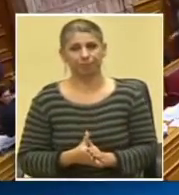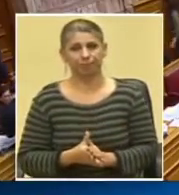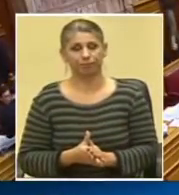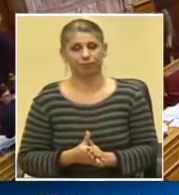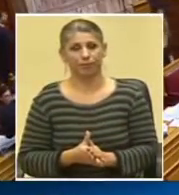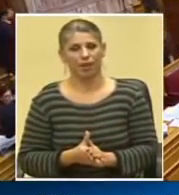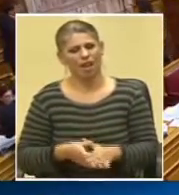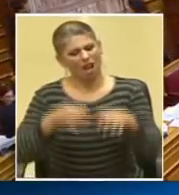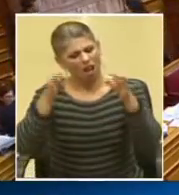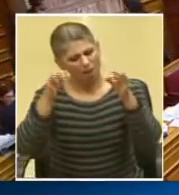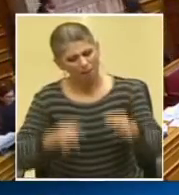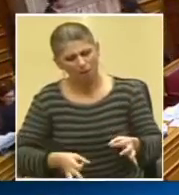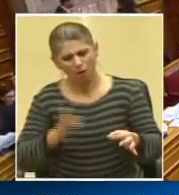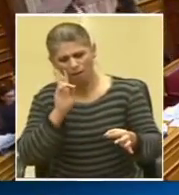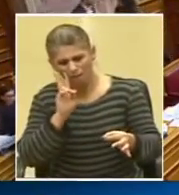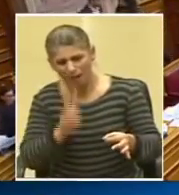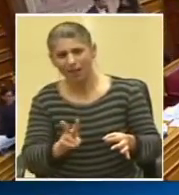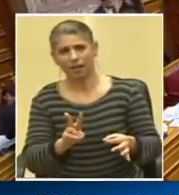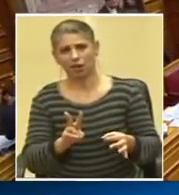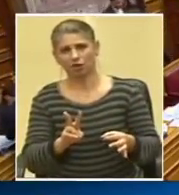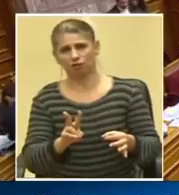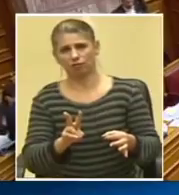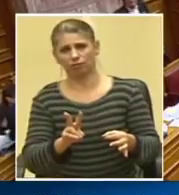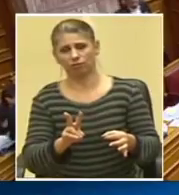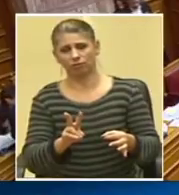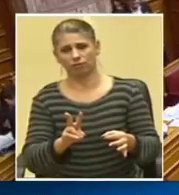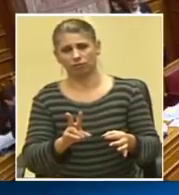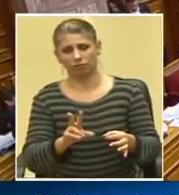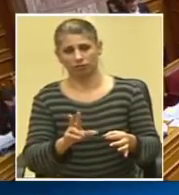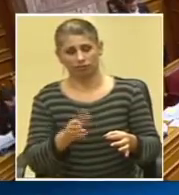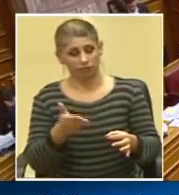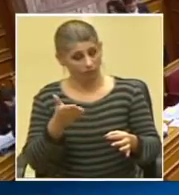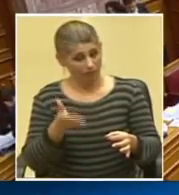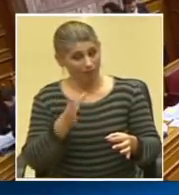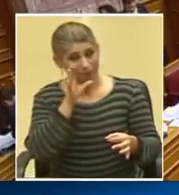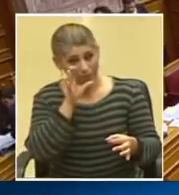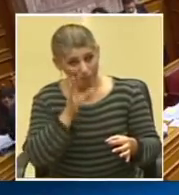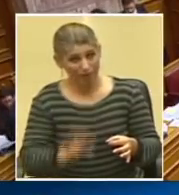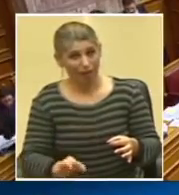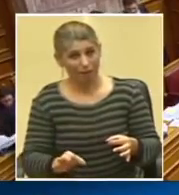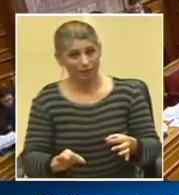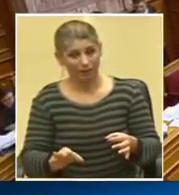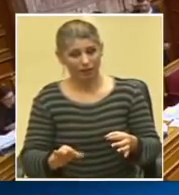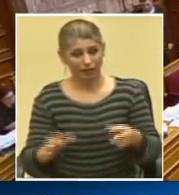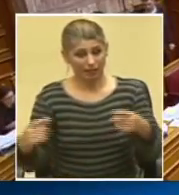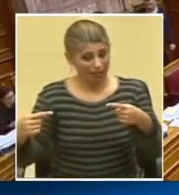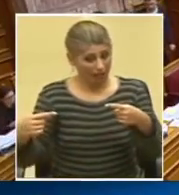απολύτως φανερό επί του πραγματικού, επί της πραγματικής αντιπαράθεσης.